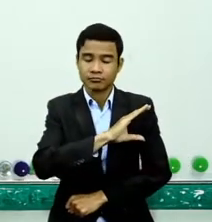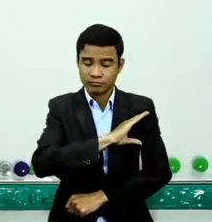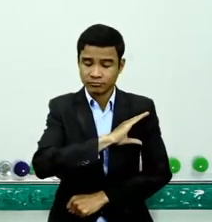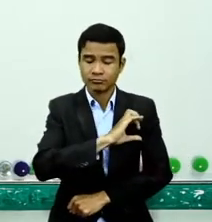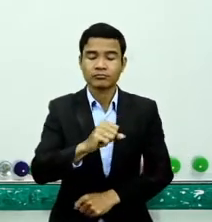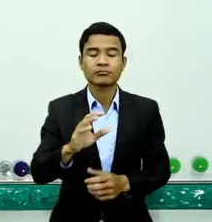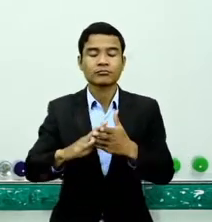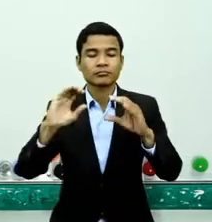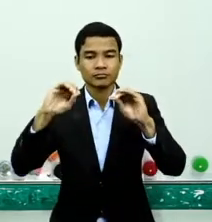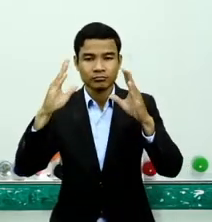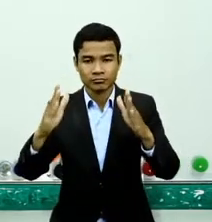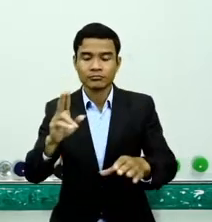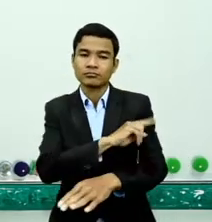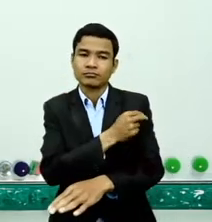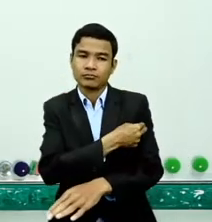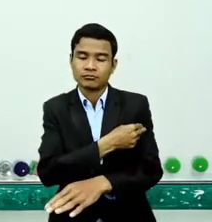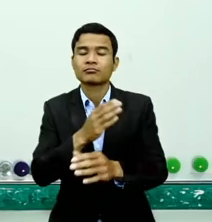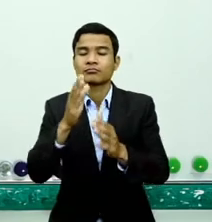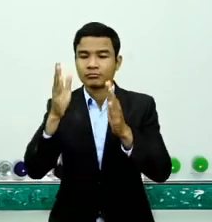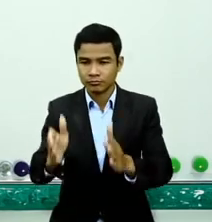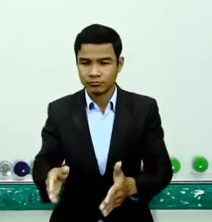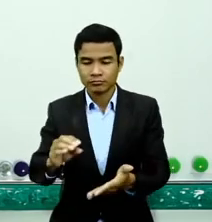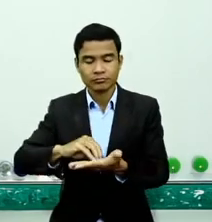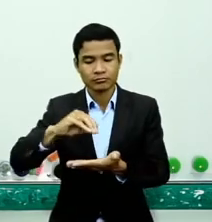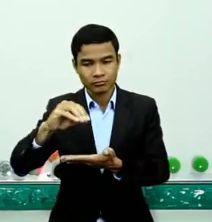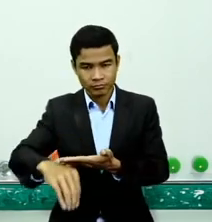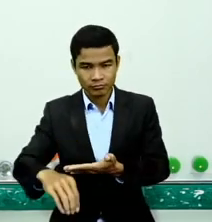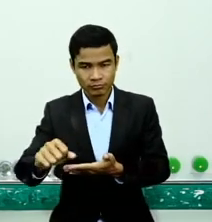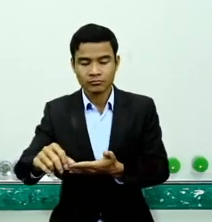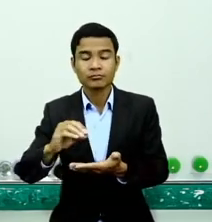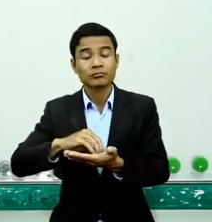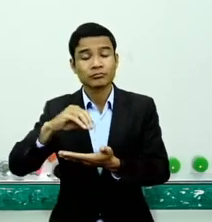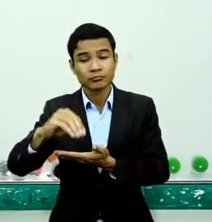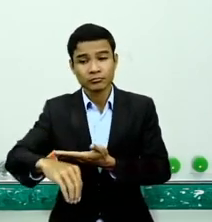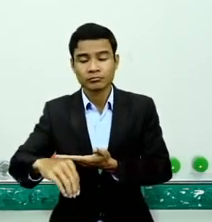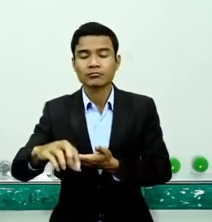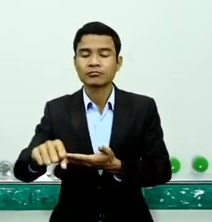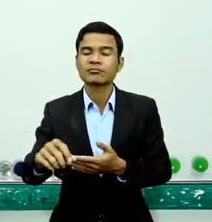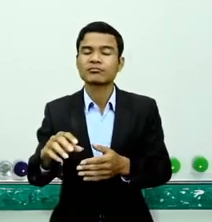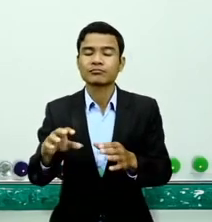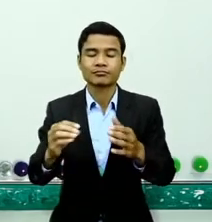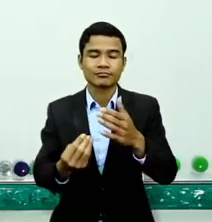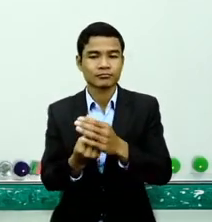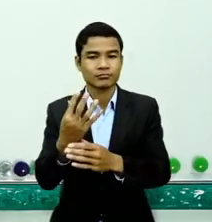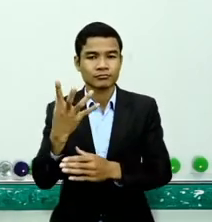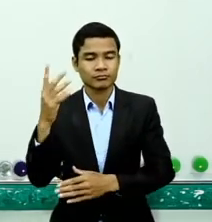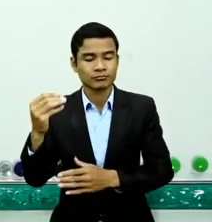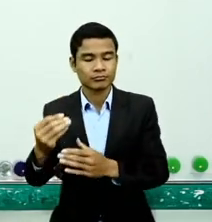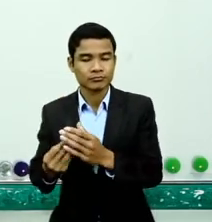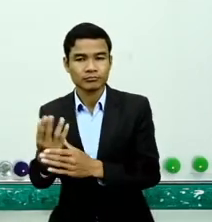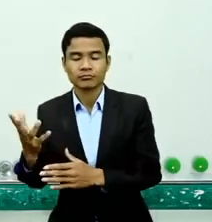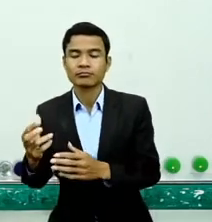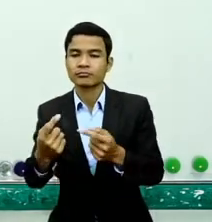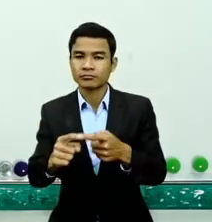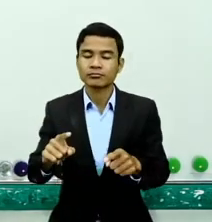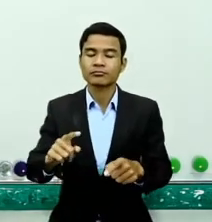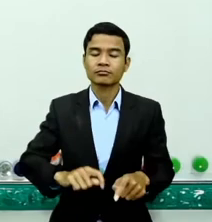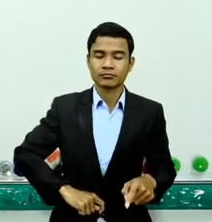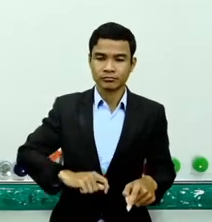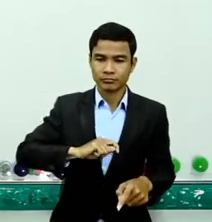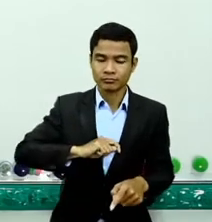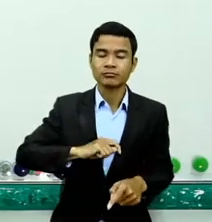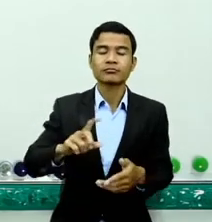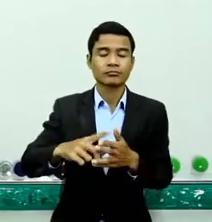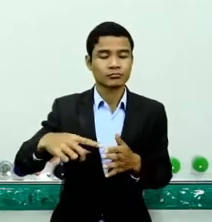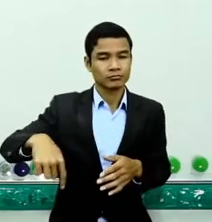ai nè khá tiết nóng quát kì chì kẹt xe co nè con ná quát khứ vơ sái vơ chùm cà vấn tái nông ca rô nơi rồi bỏ quát